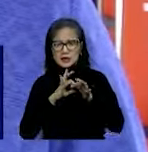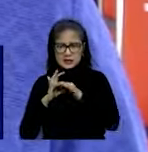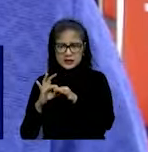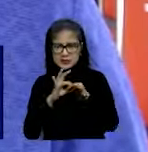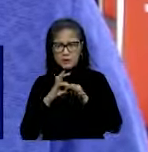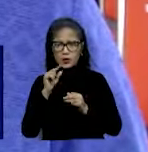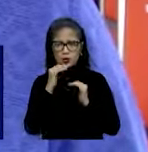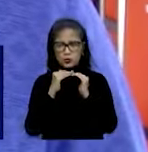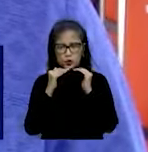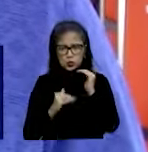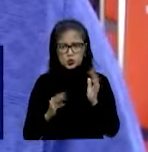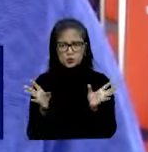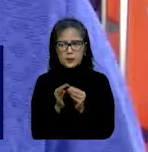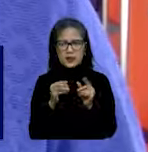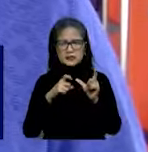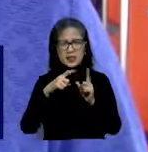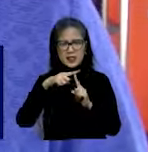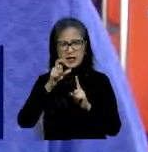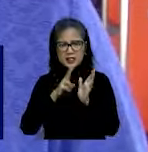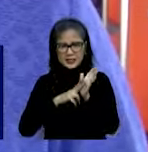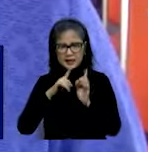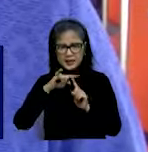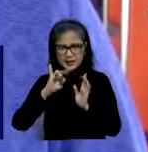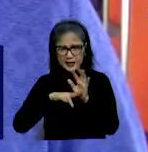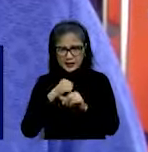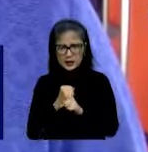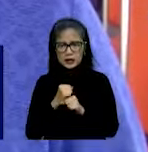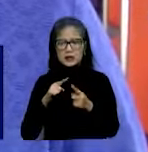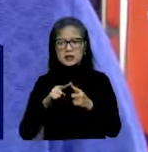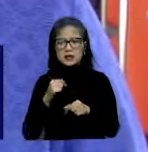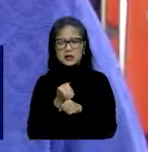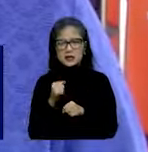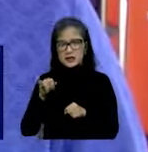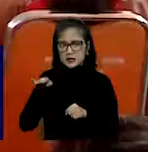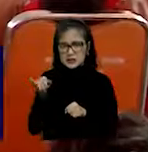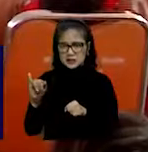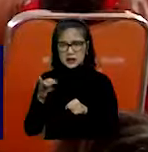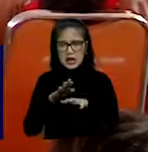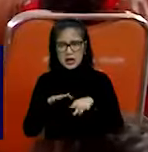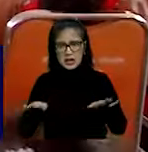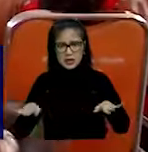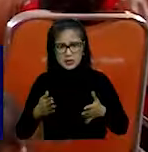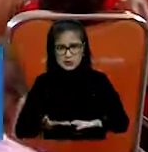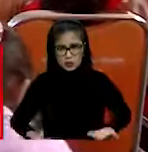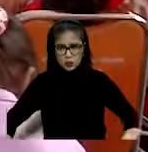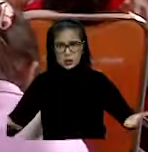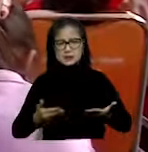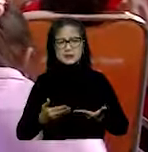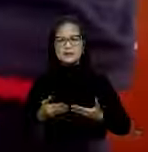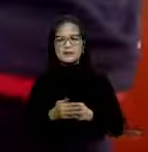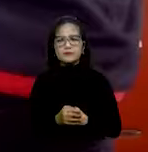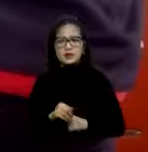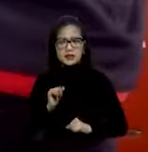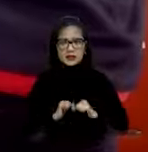menurunkan angka stunting dan pemenuhan gizi anak-anak di wilayah Kelurahan Kebon Sirih. Dalam rangkaian